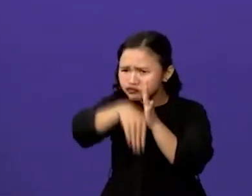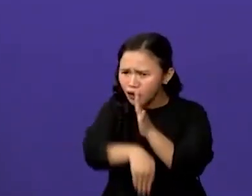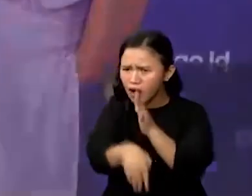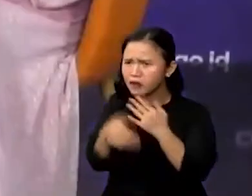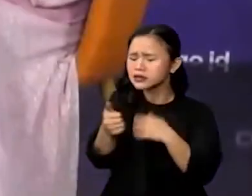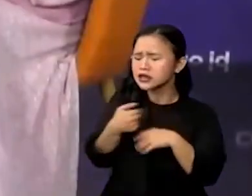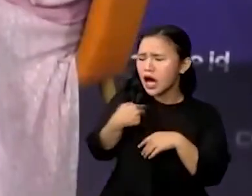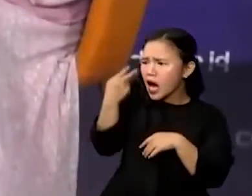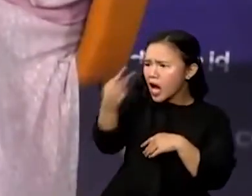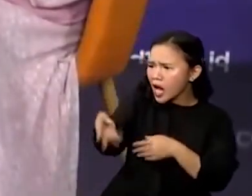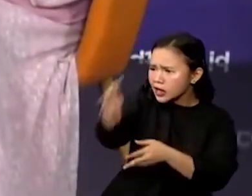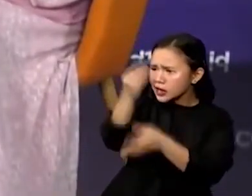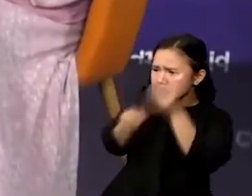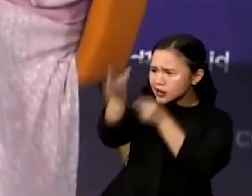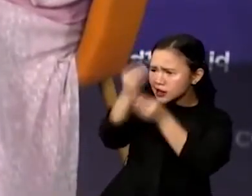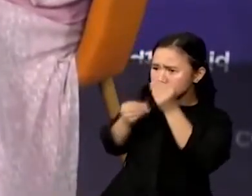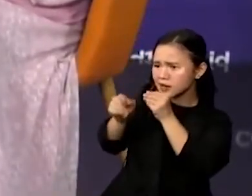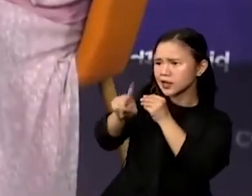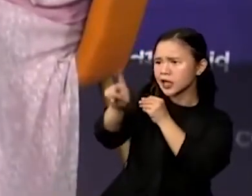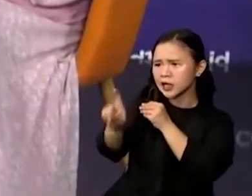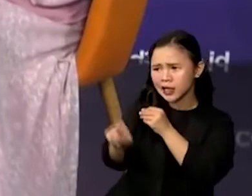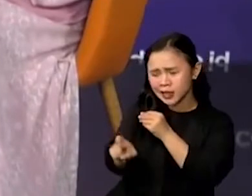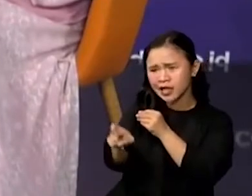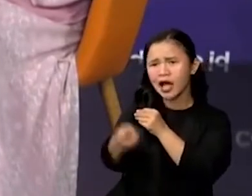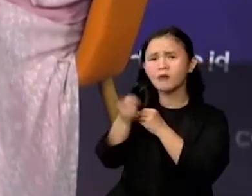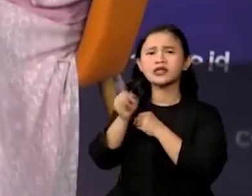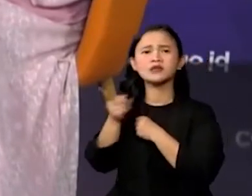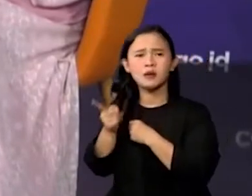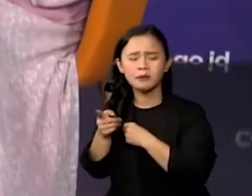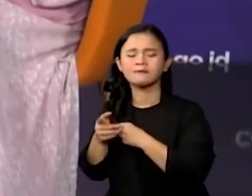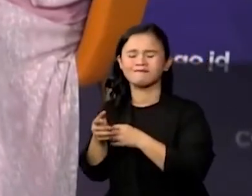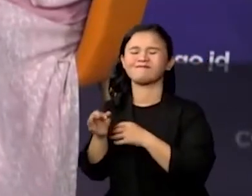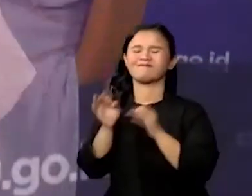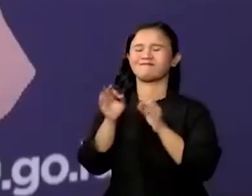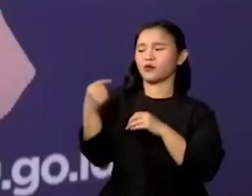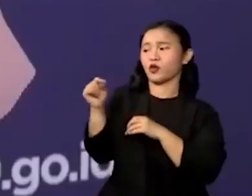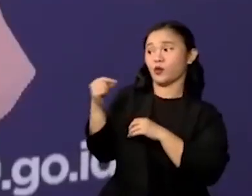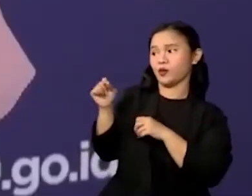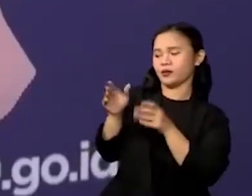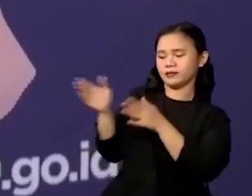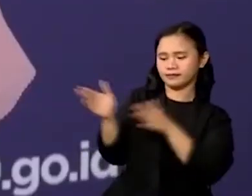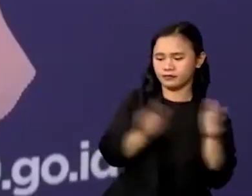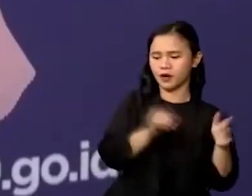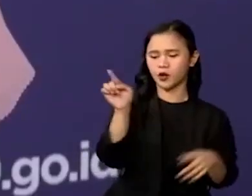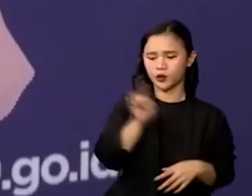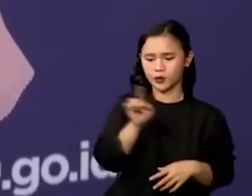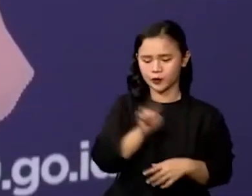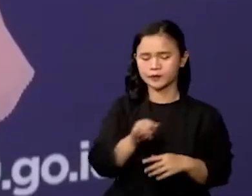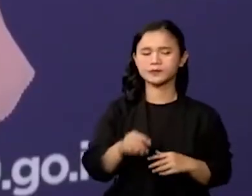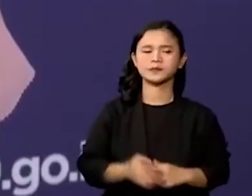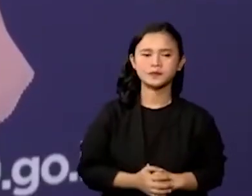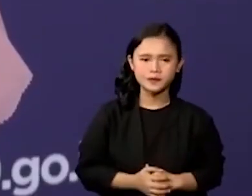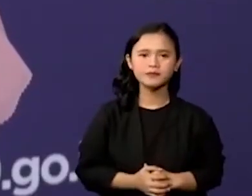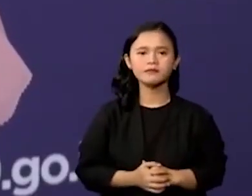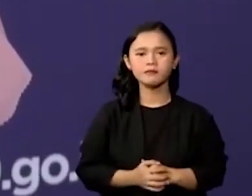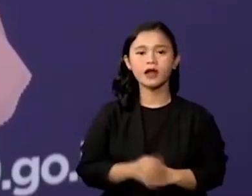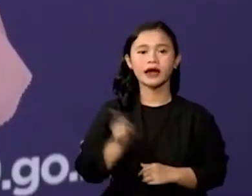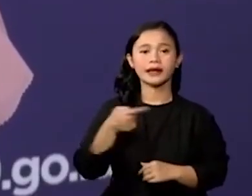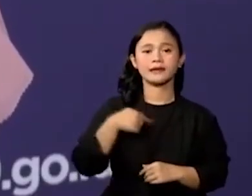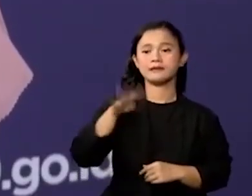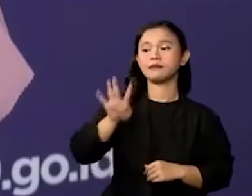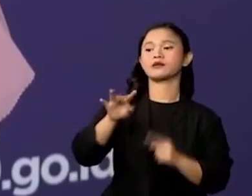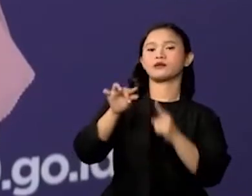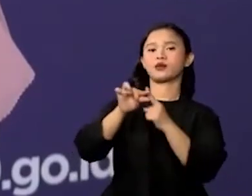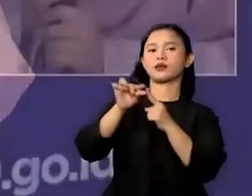Kok mereka bisa menurunkan sejauh itu begitu kan? Kita next dulu, tadi sudah 2 yang pertama, kemudian ini ada 4 provinsi yang